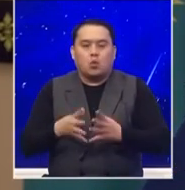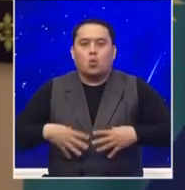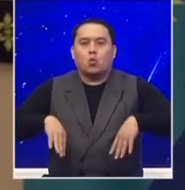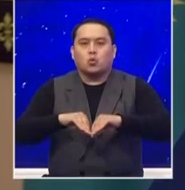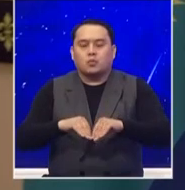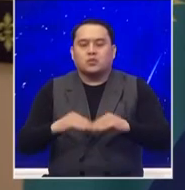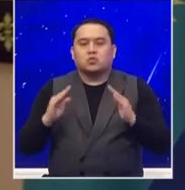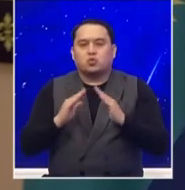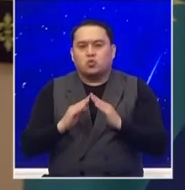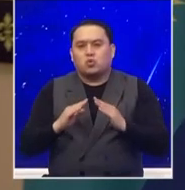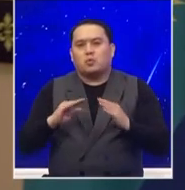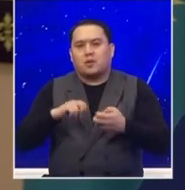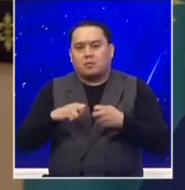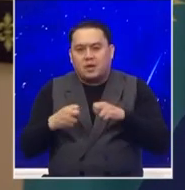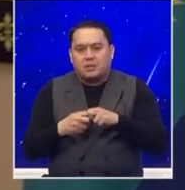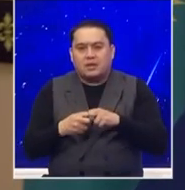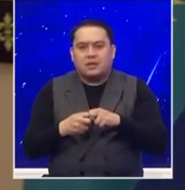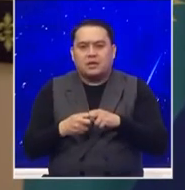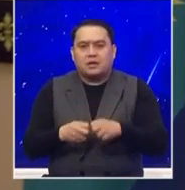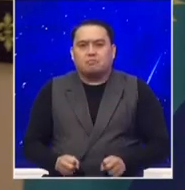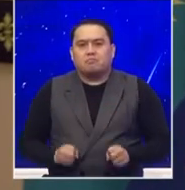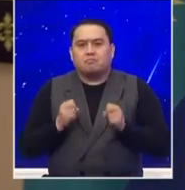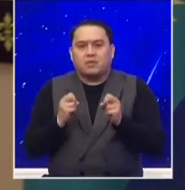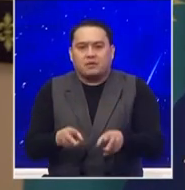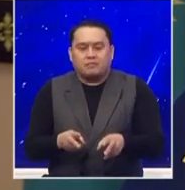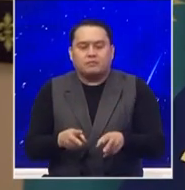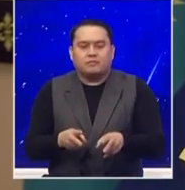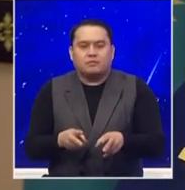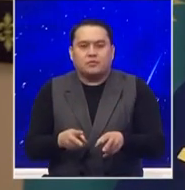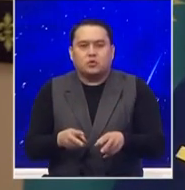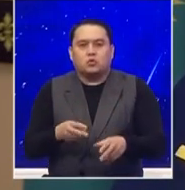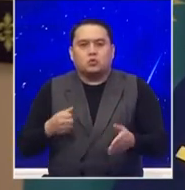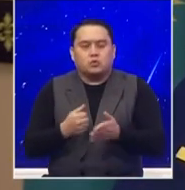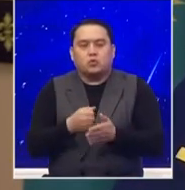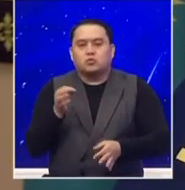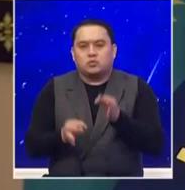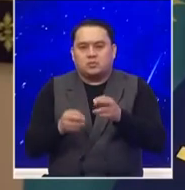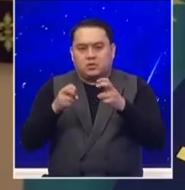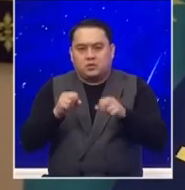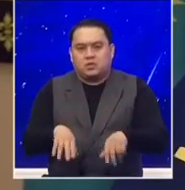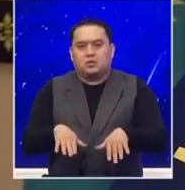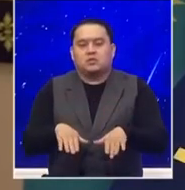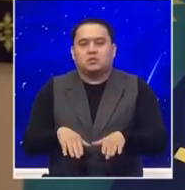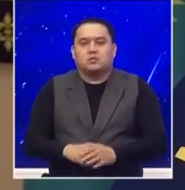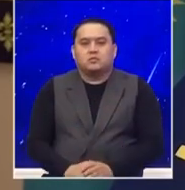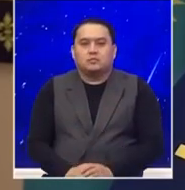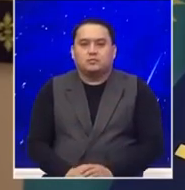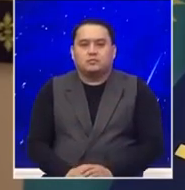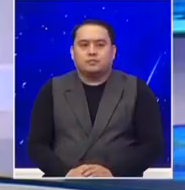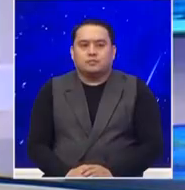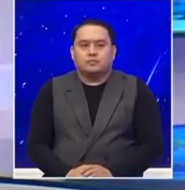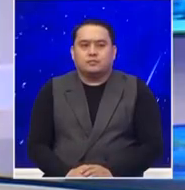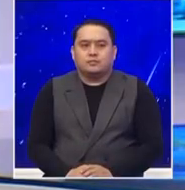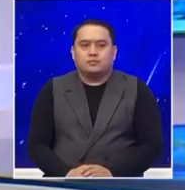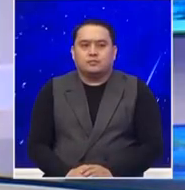отбасылық, тұрмыстық даулар болсын, қылмыстық істер болсын, соны сотқа жеткізбей бір мәмілеге келді.